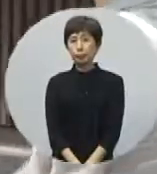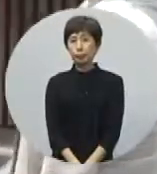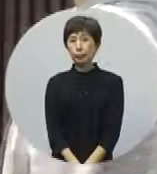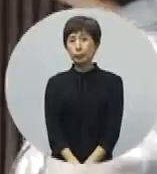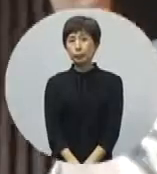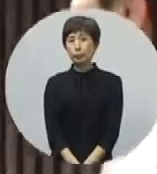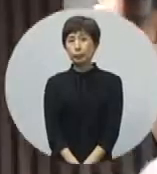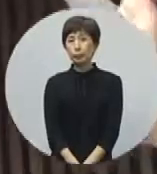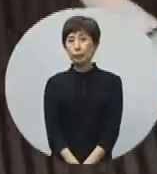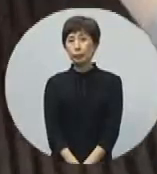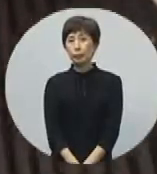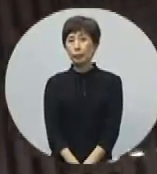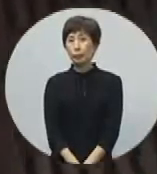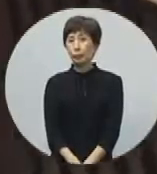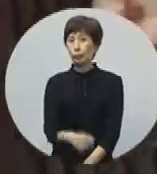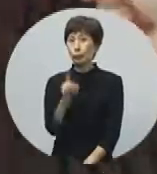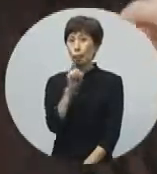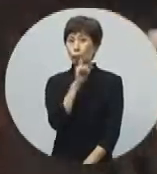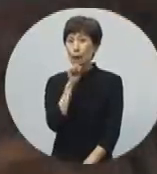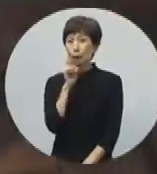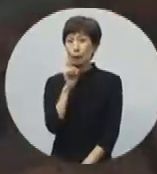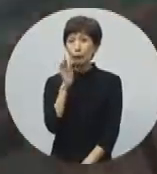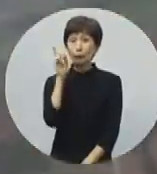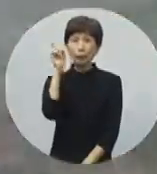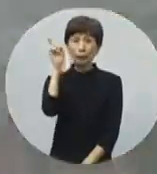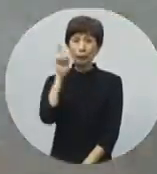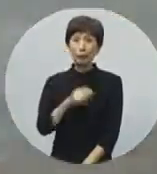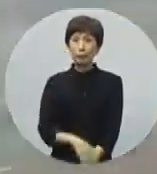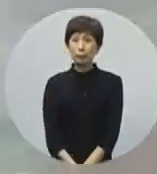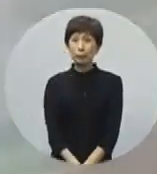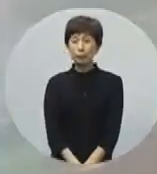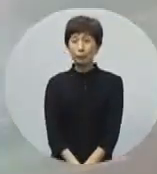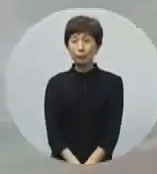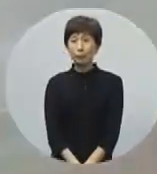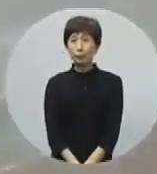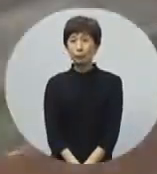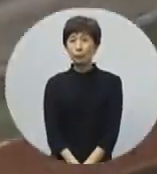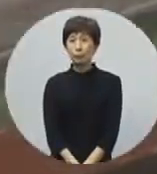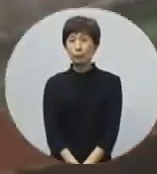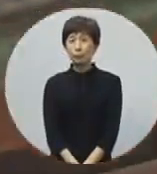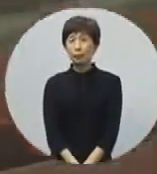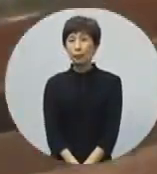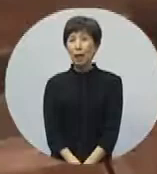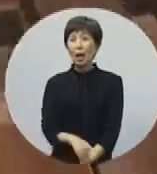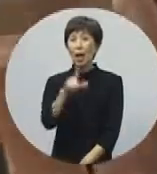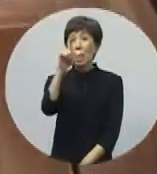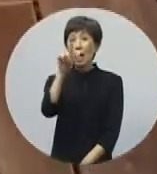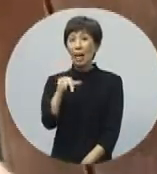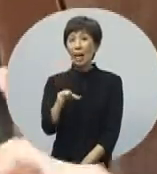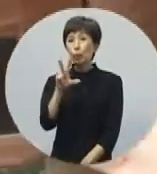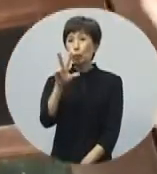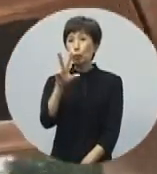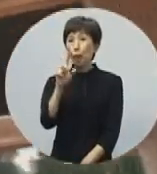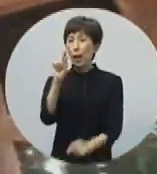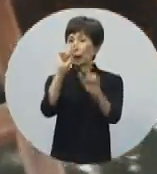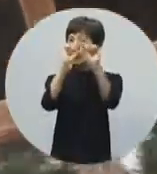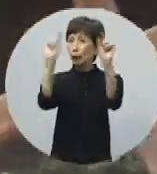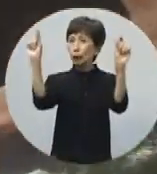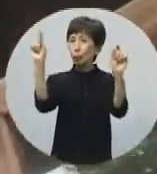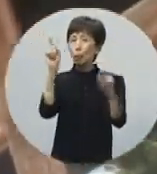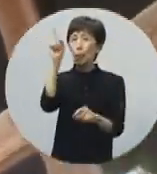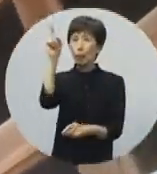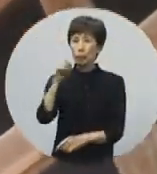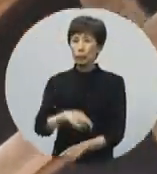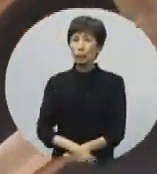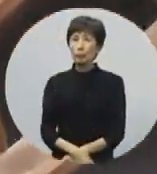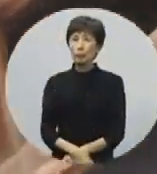にある秘密が隠されているんです。 でここに1本だけレールがあるの分かりますか？ レール、あ、この そう